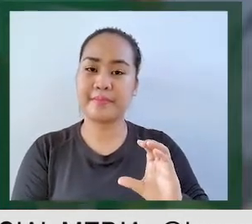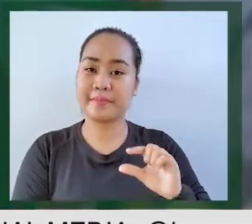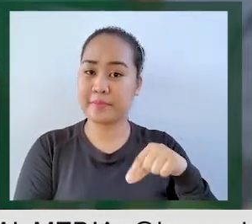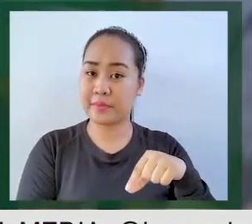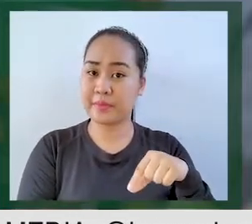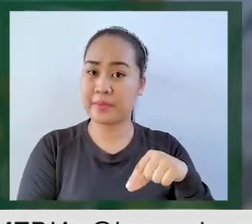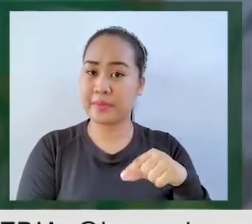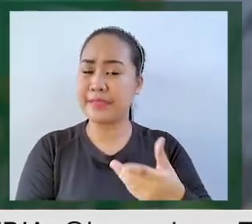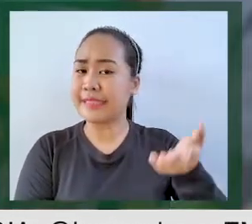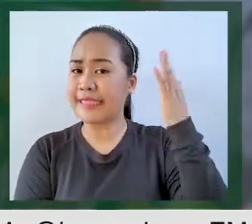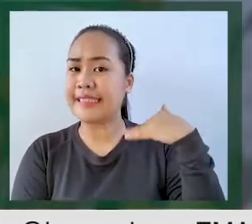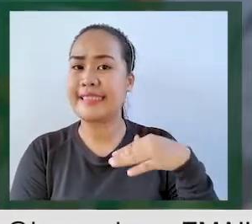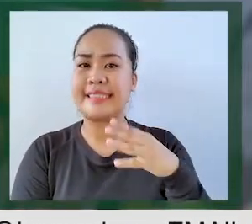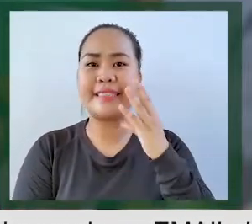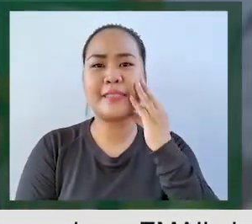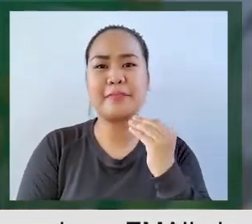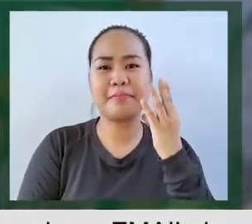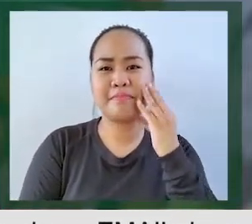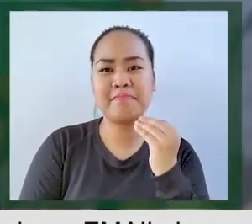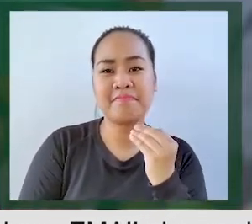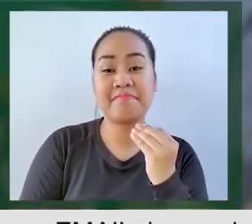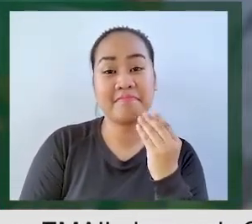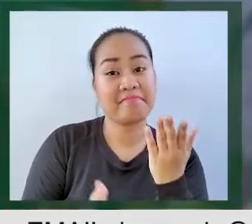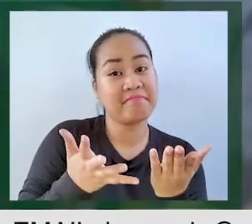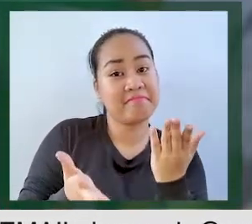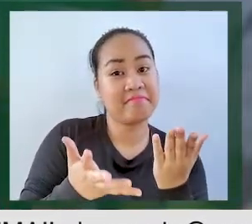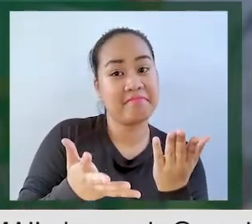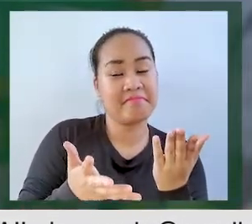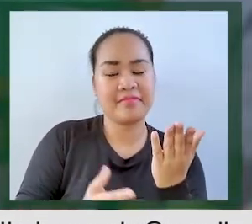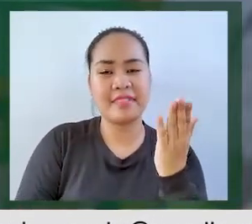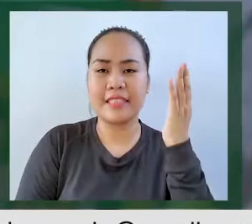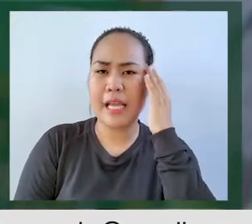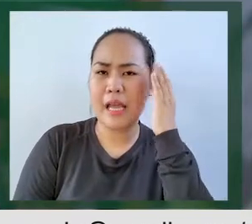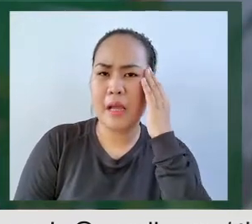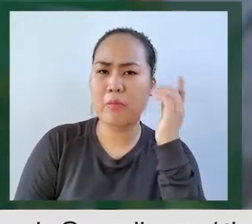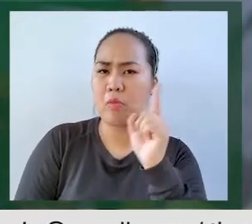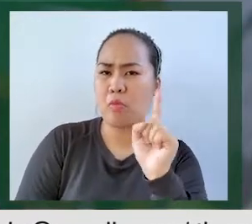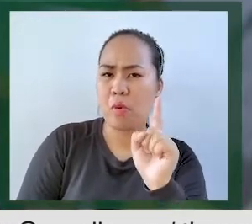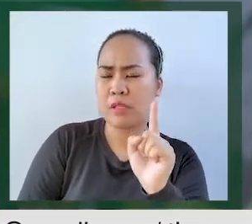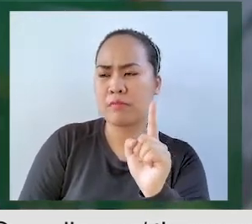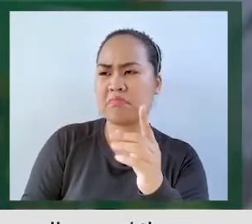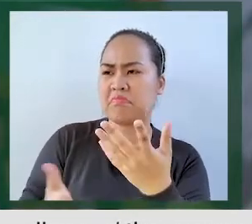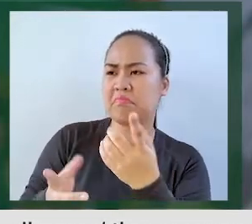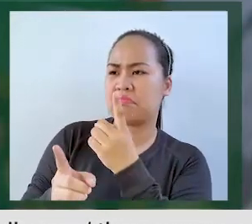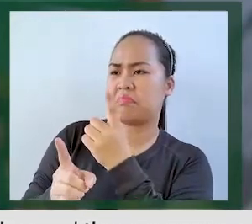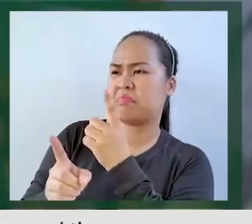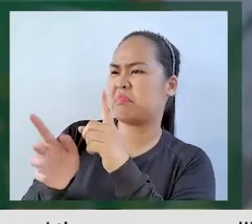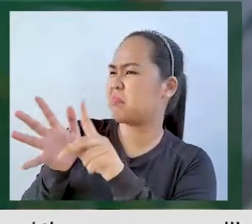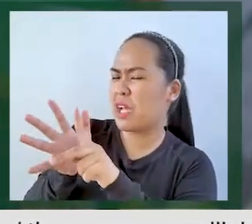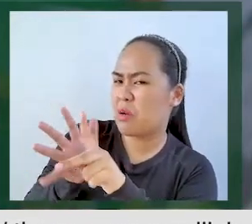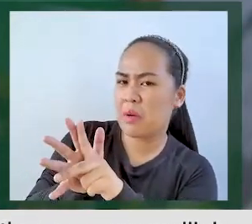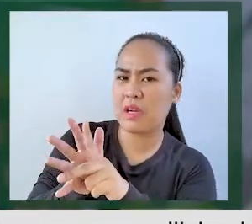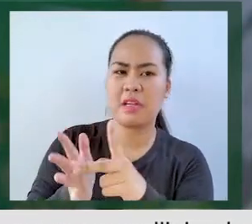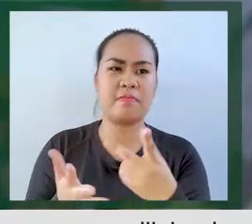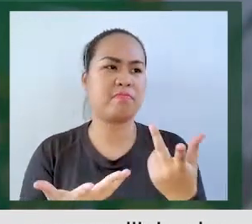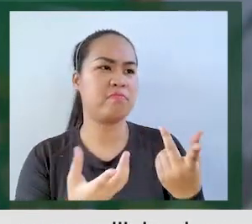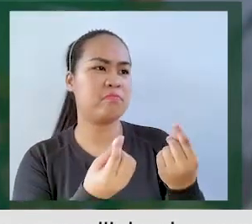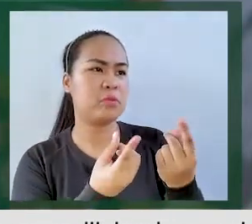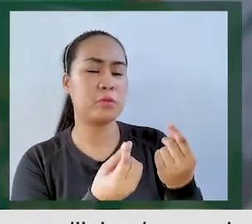Siguro, dinanas na rin naman natin ito dati. Alam na rin naman natin ano ang mga bawal, ano ang mga pwedeng